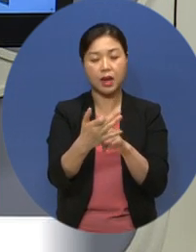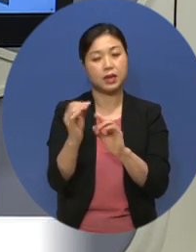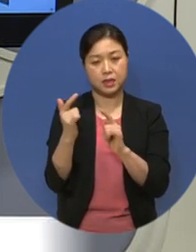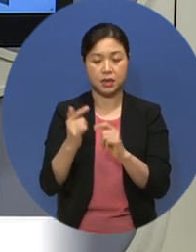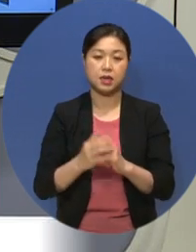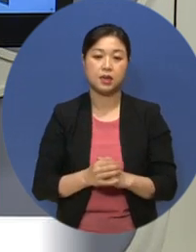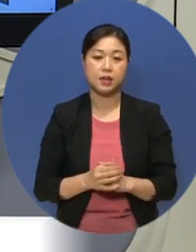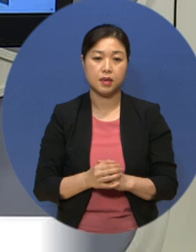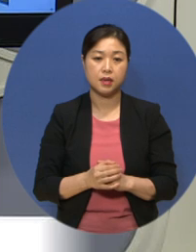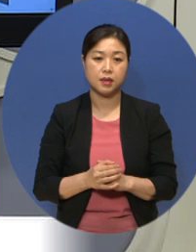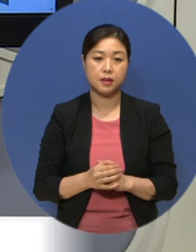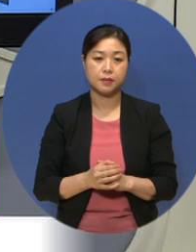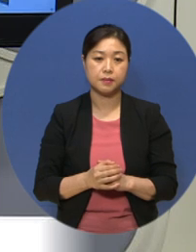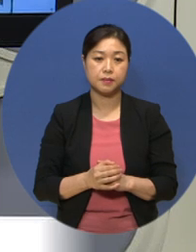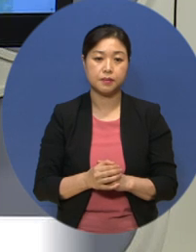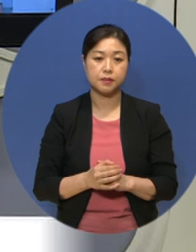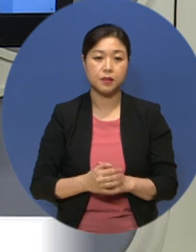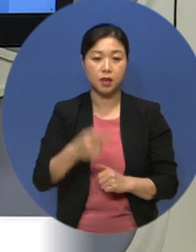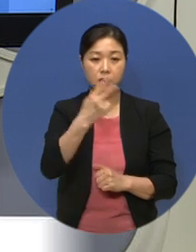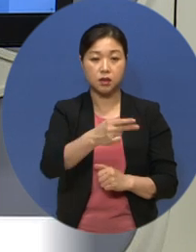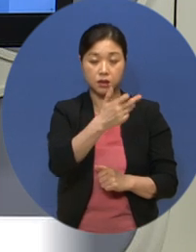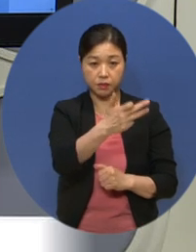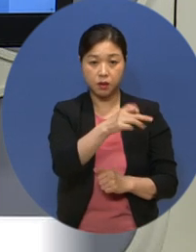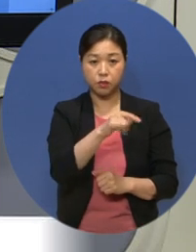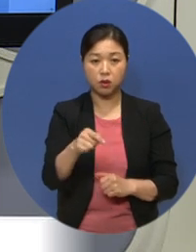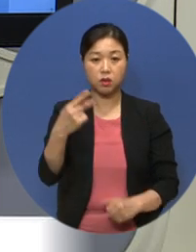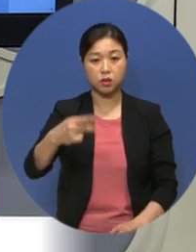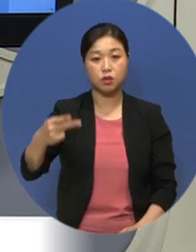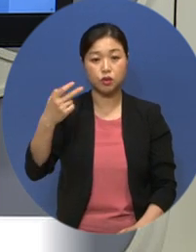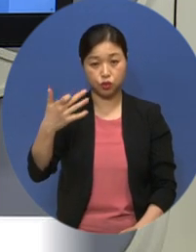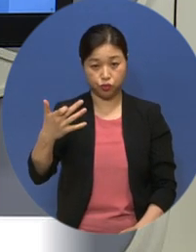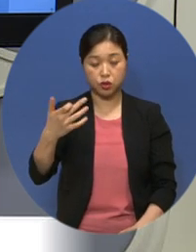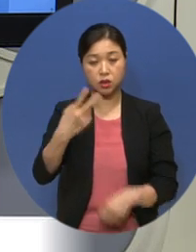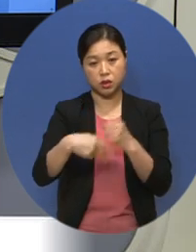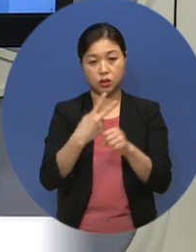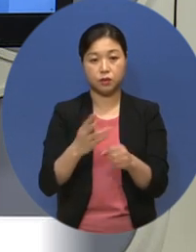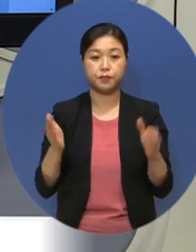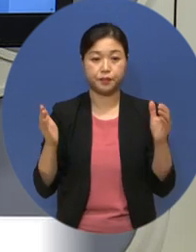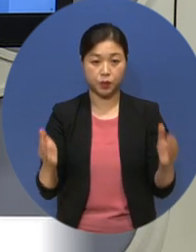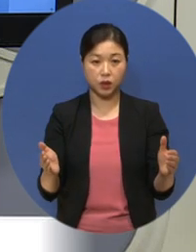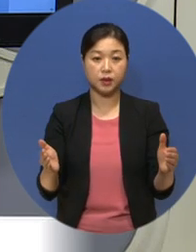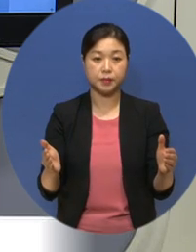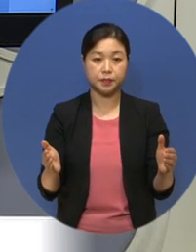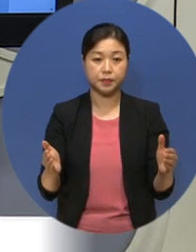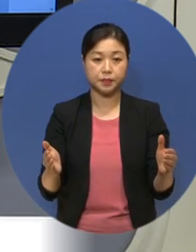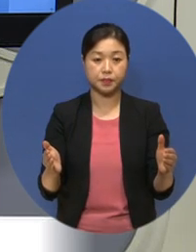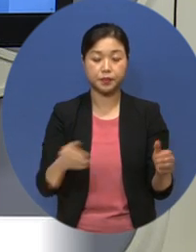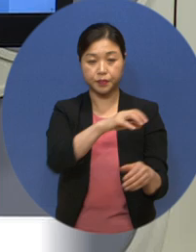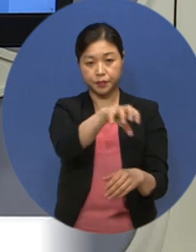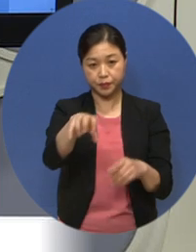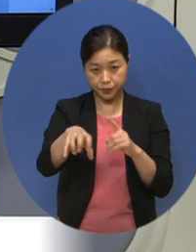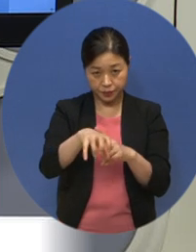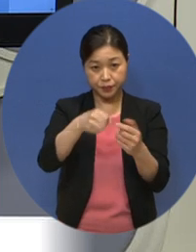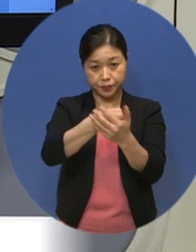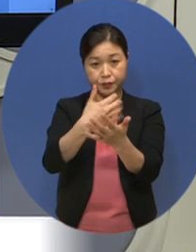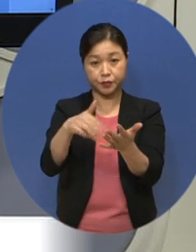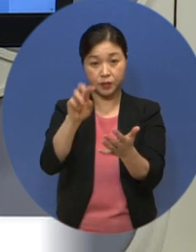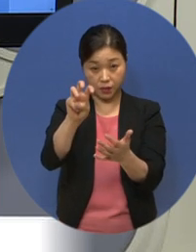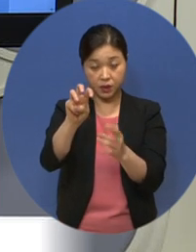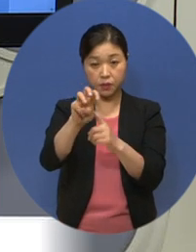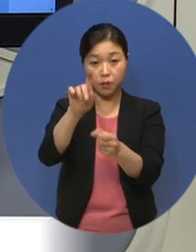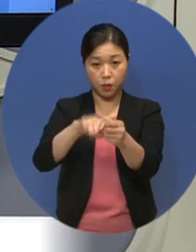지적입니다 실제로 2018년부터 2019년 2년간 30개 소가 지정 돼야 했지만